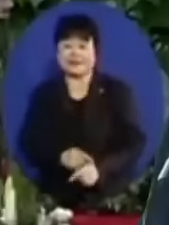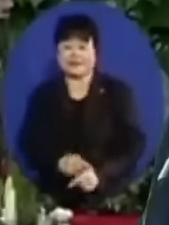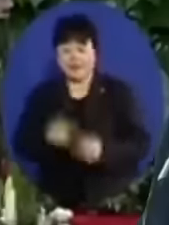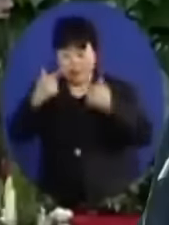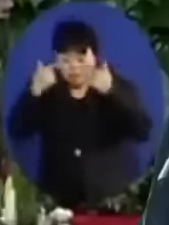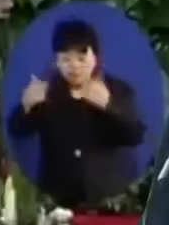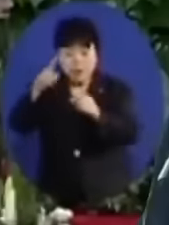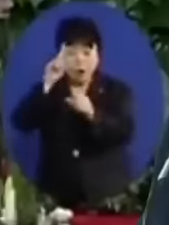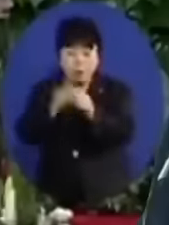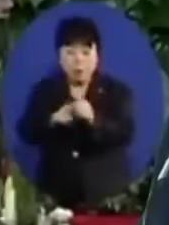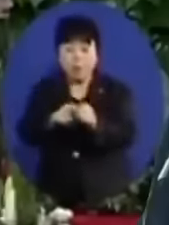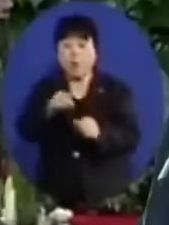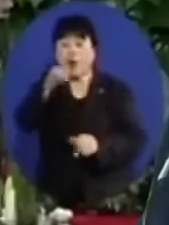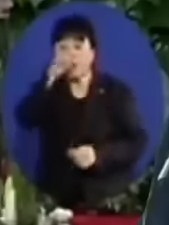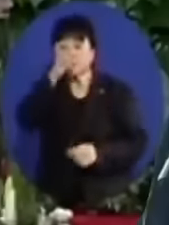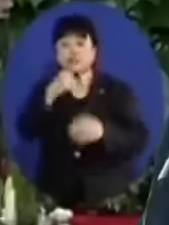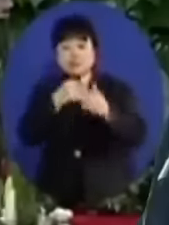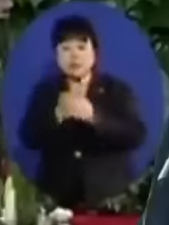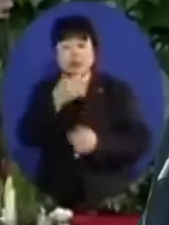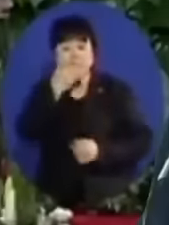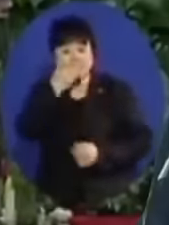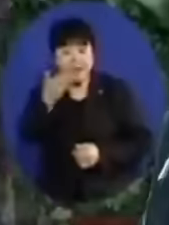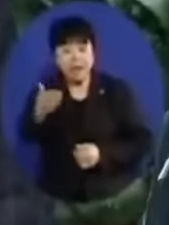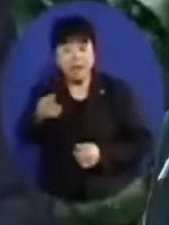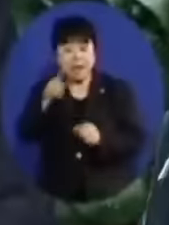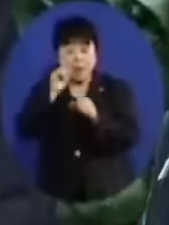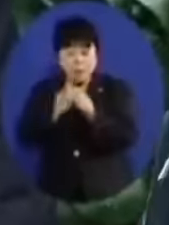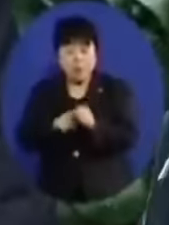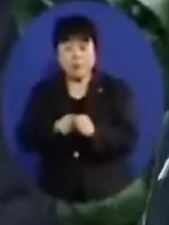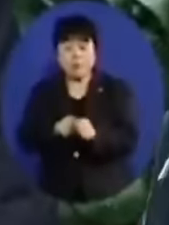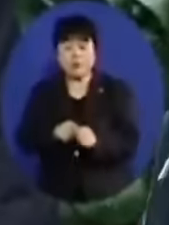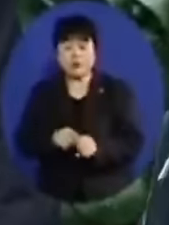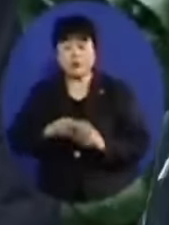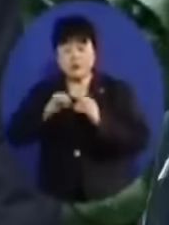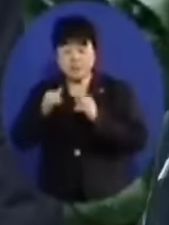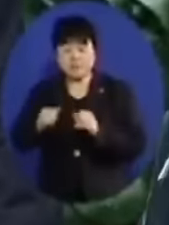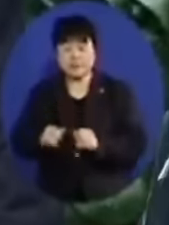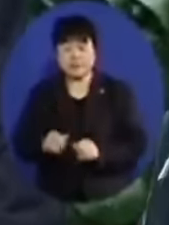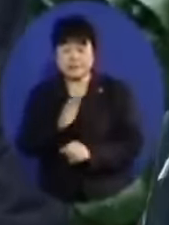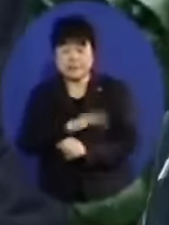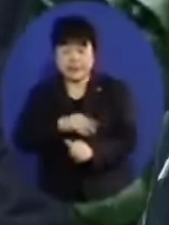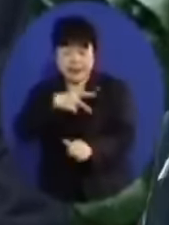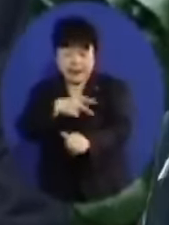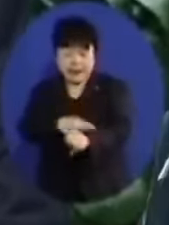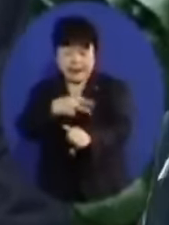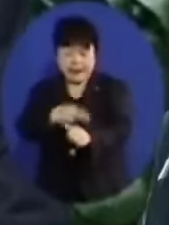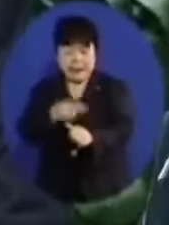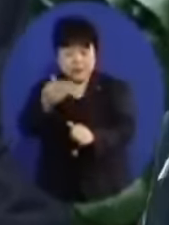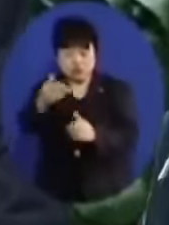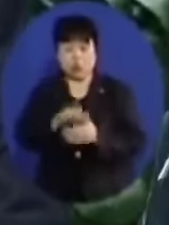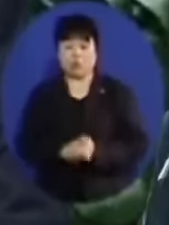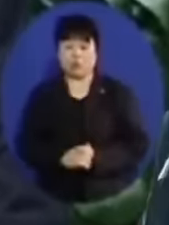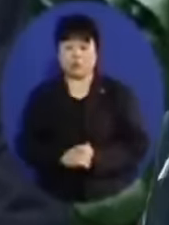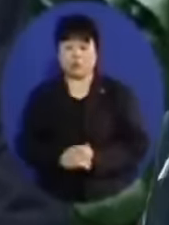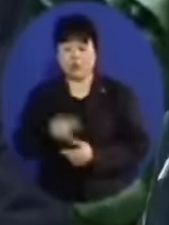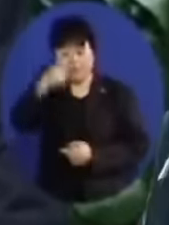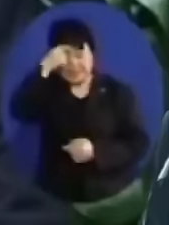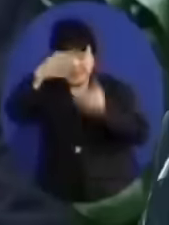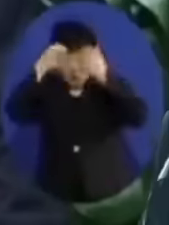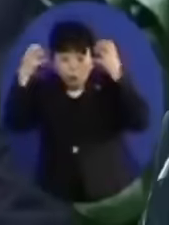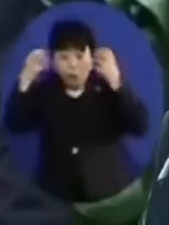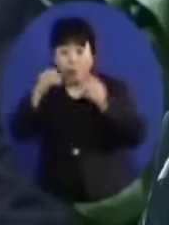분명한 목표를 가지고 그 목표를 국민들에게 인식시킨 것입니다. 인도의